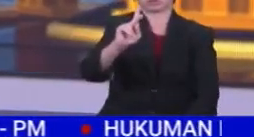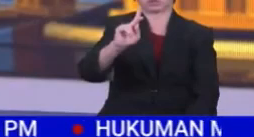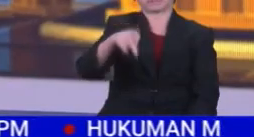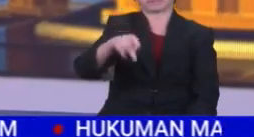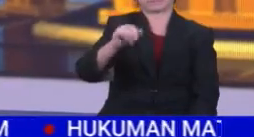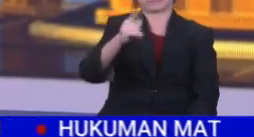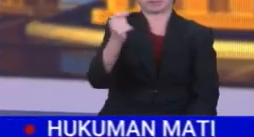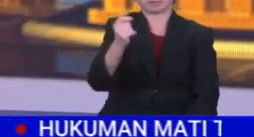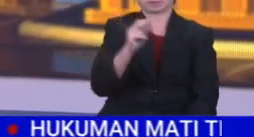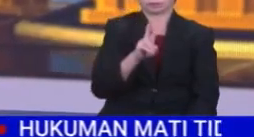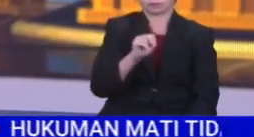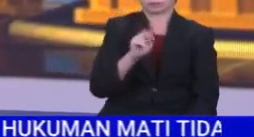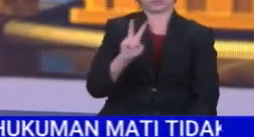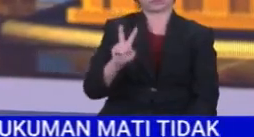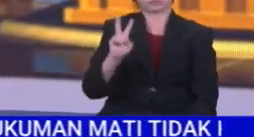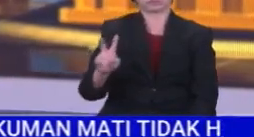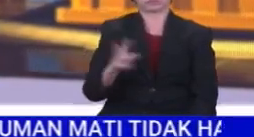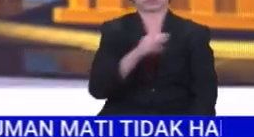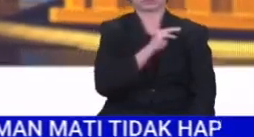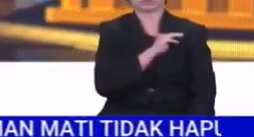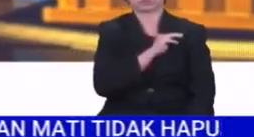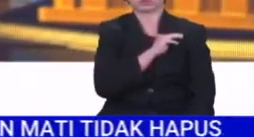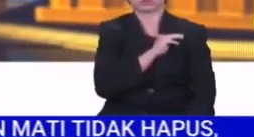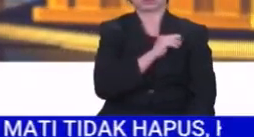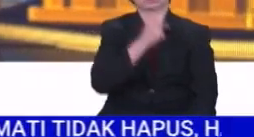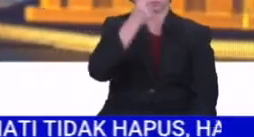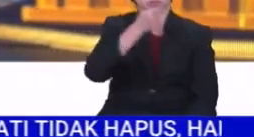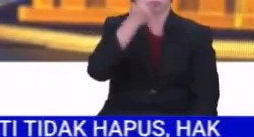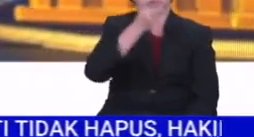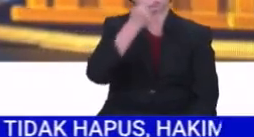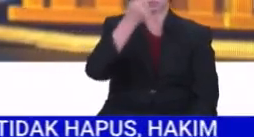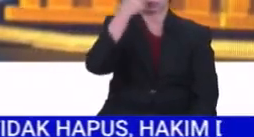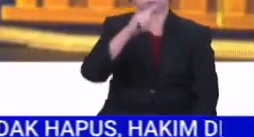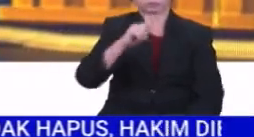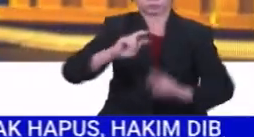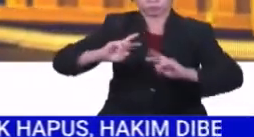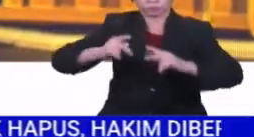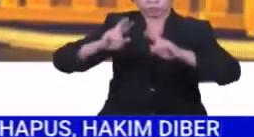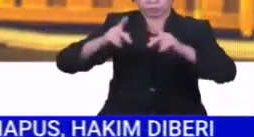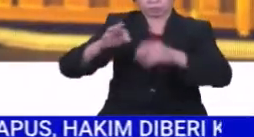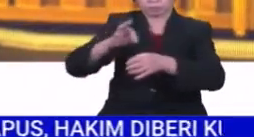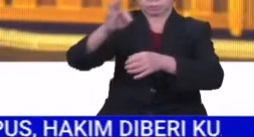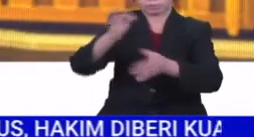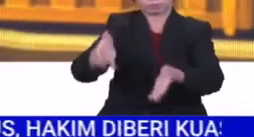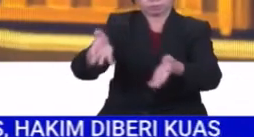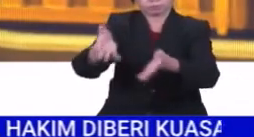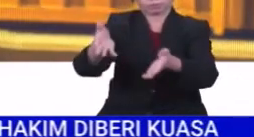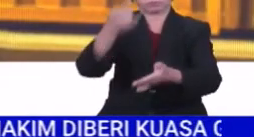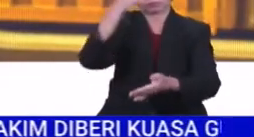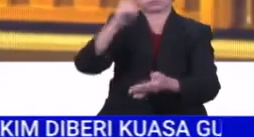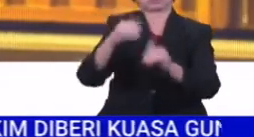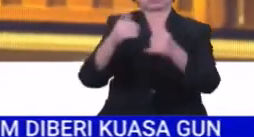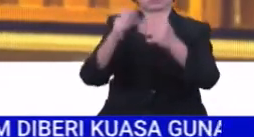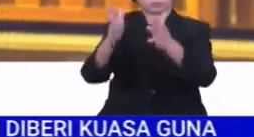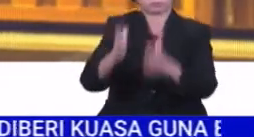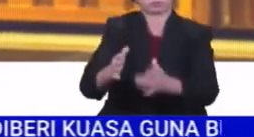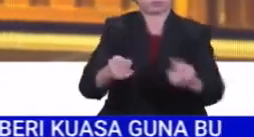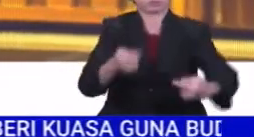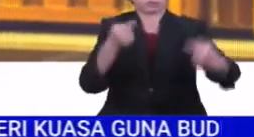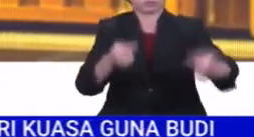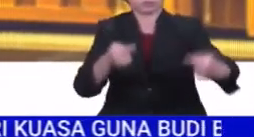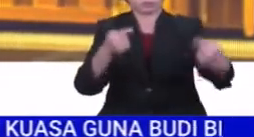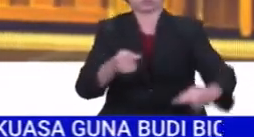2022 menterinya ada tuxedo Atau lainnya Ahmad berkata ia bagi meningkatkan lagi semangat dan motivasi atlet yang bertanding